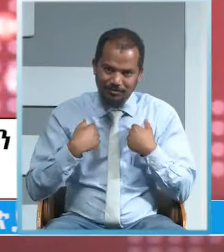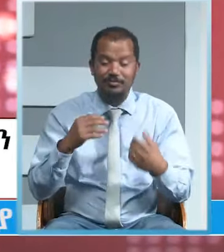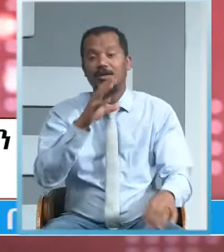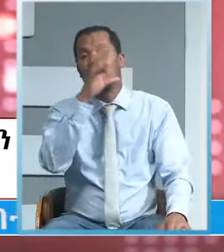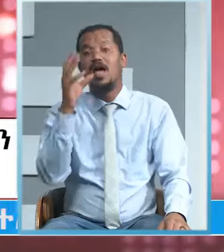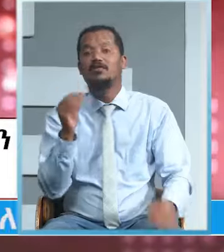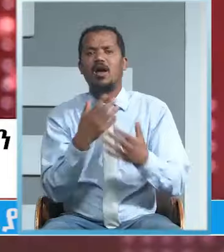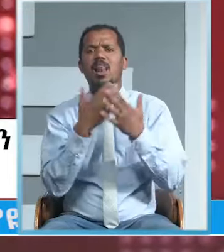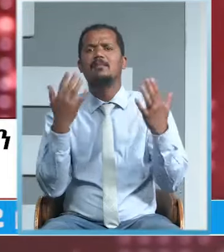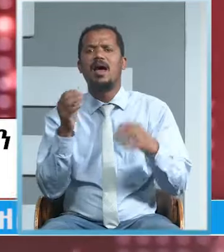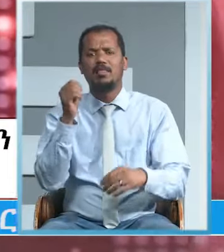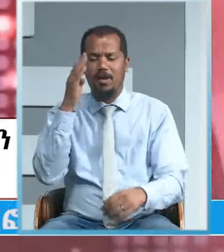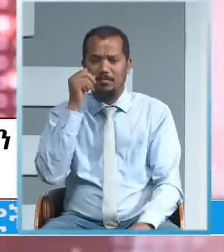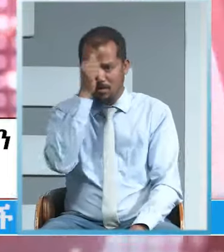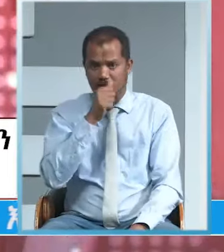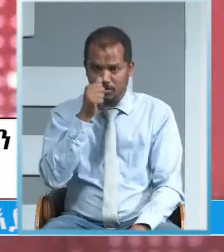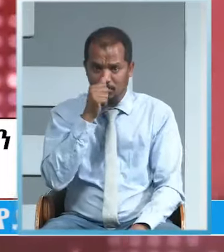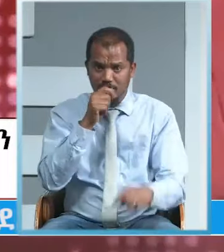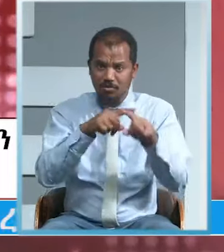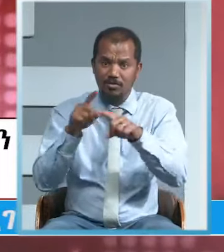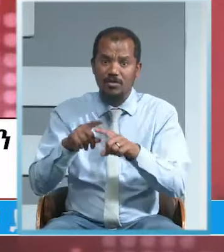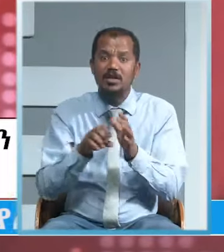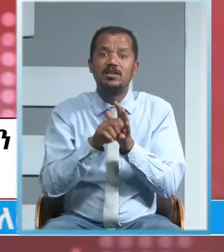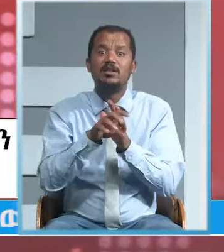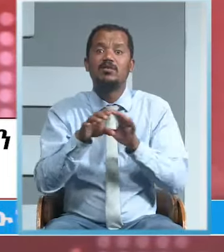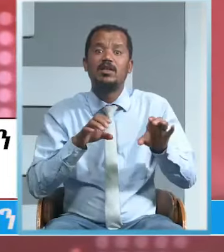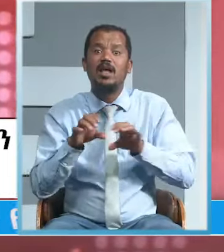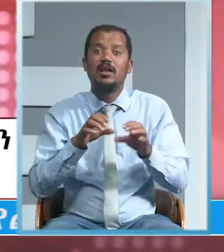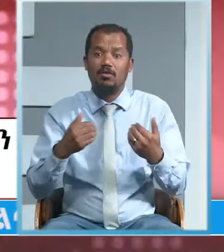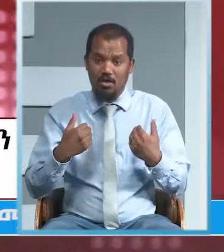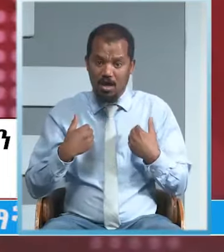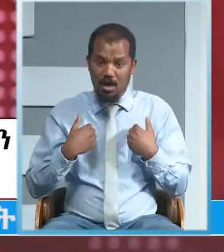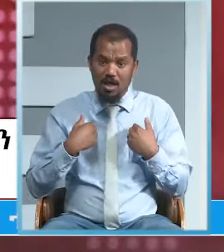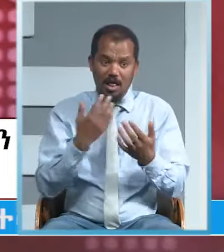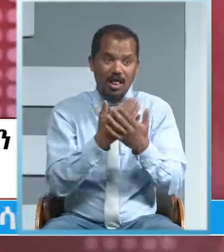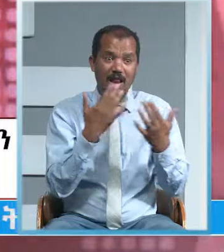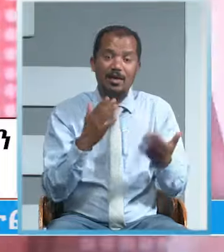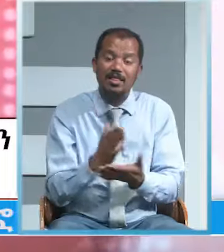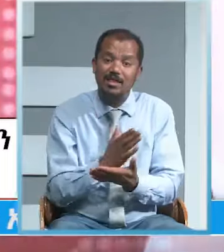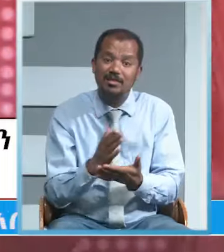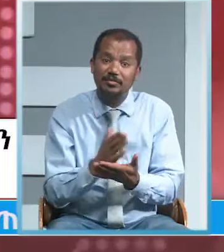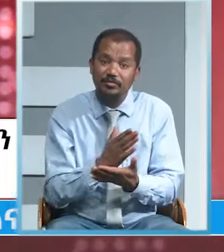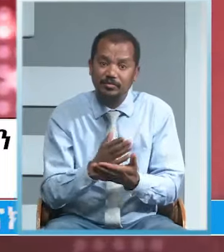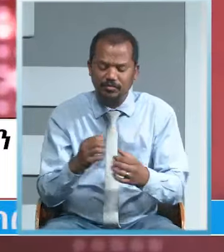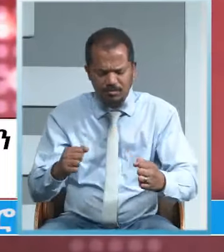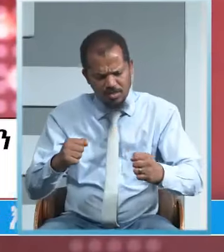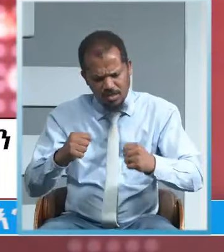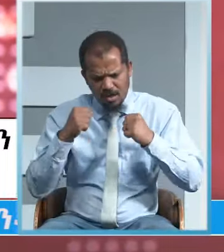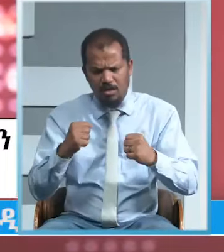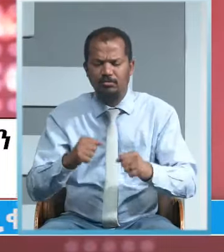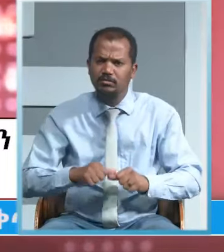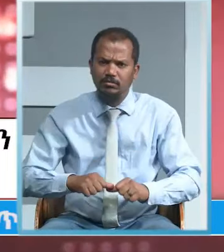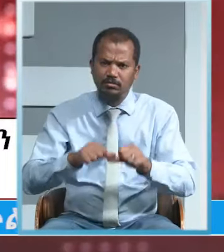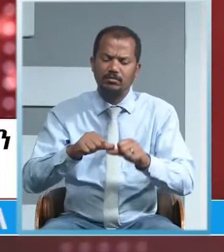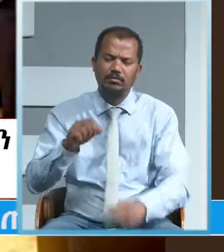የአፍሪካ ልማት ባንክ በኢትዮጵያ በተለያዩ ዘርፎች እያደረገ ያለውን የልማት ተሳትፎ አጠናክሮ